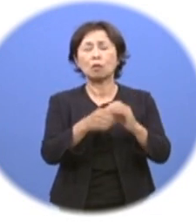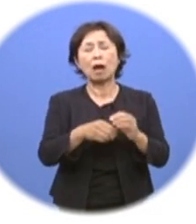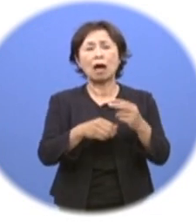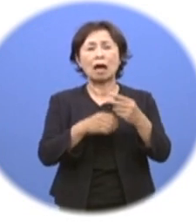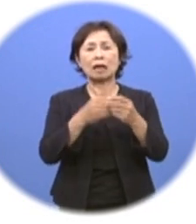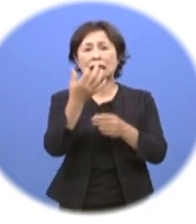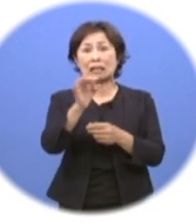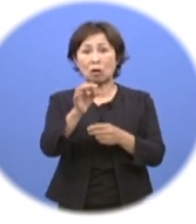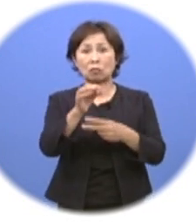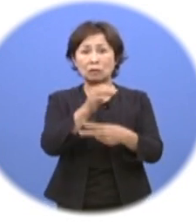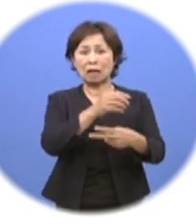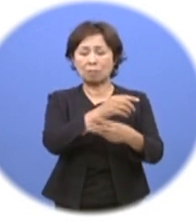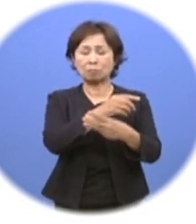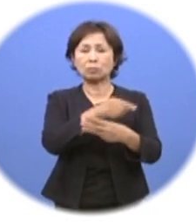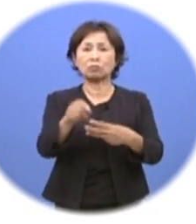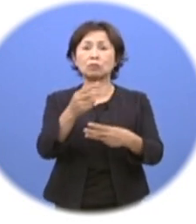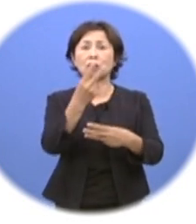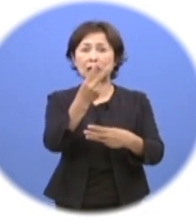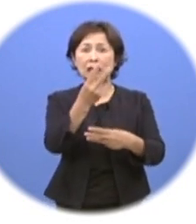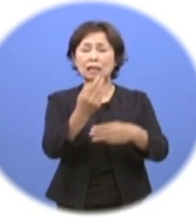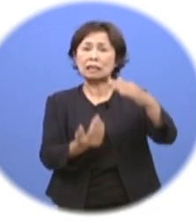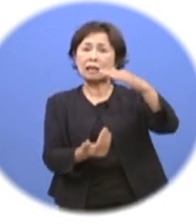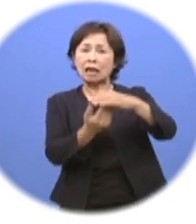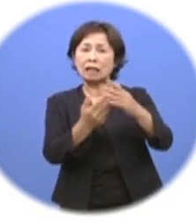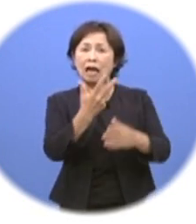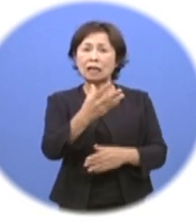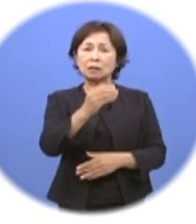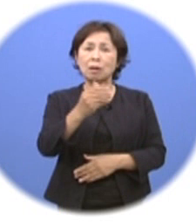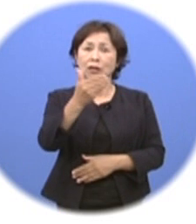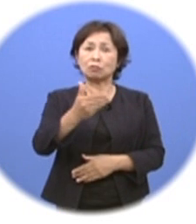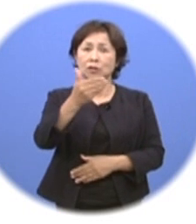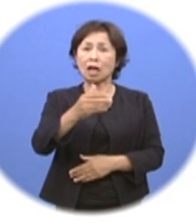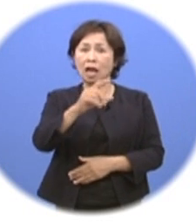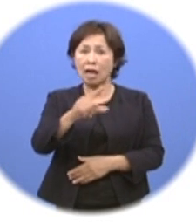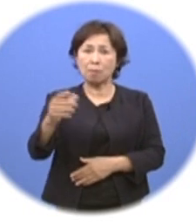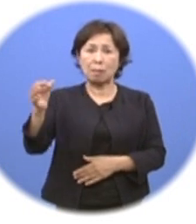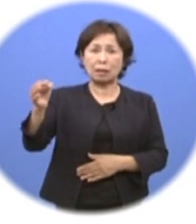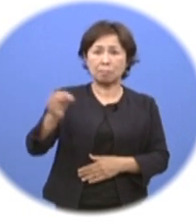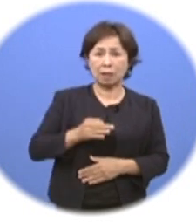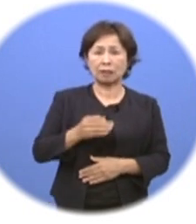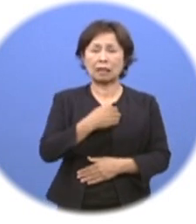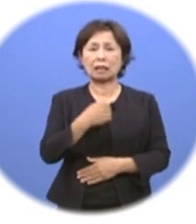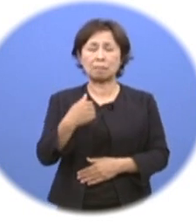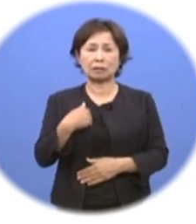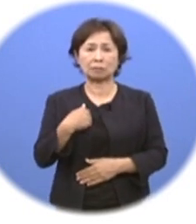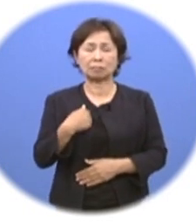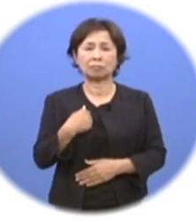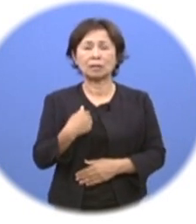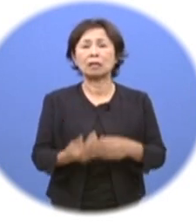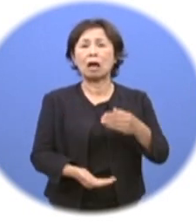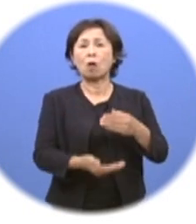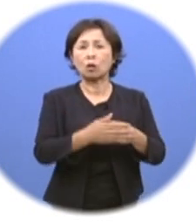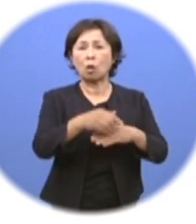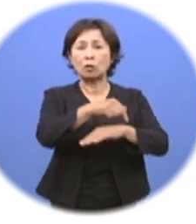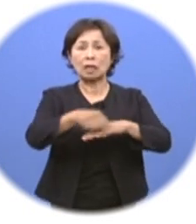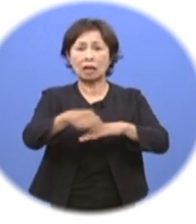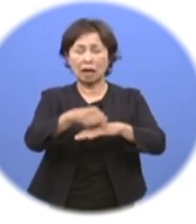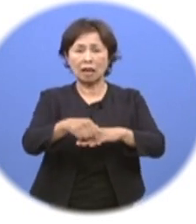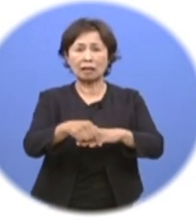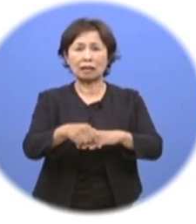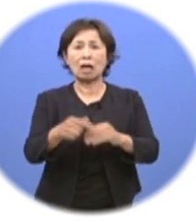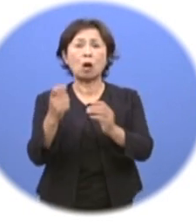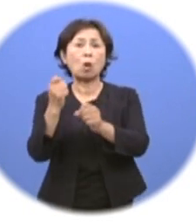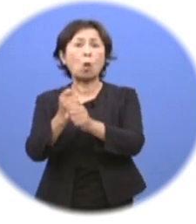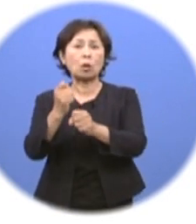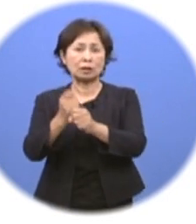2、最大8万9000円の補助が受けられます。診断した後の補強設計、改修工事については今